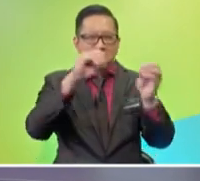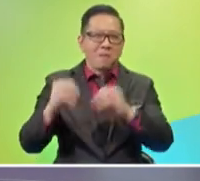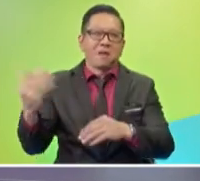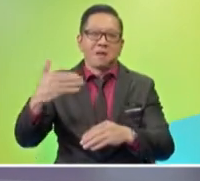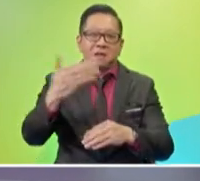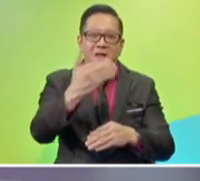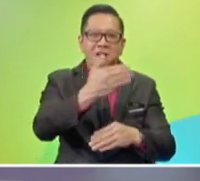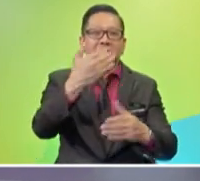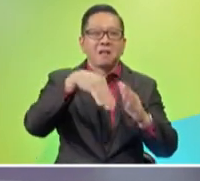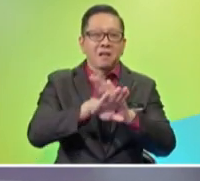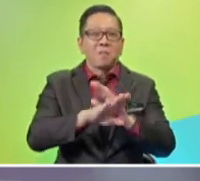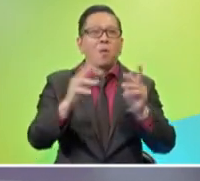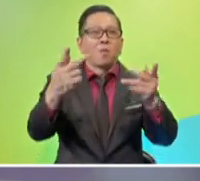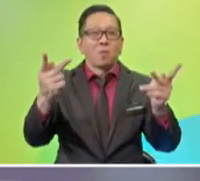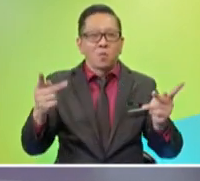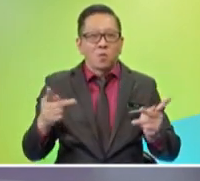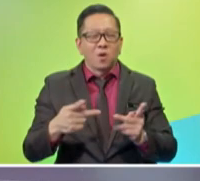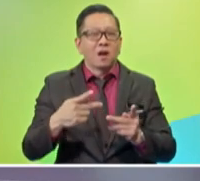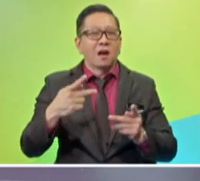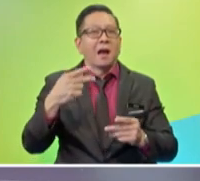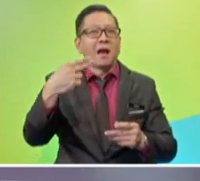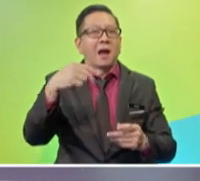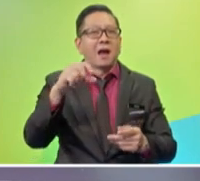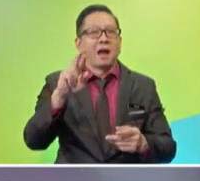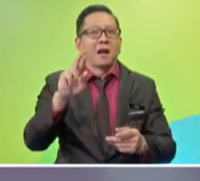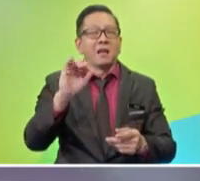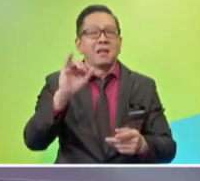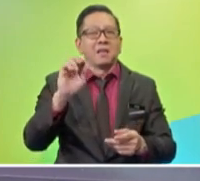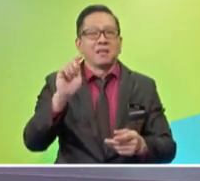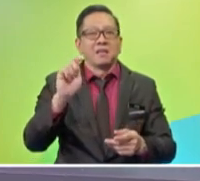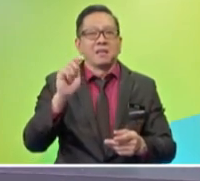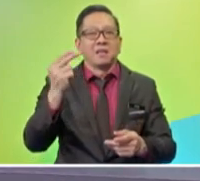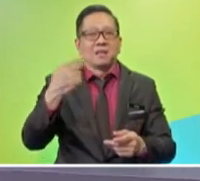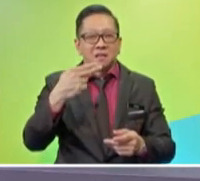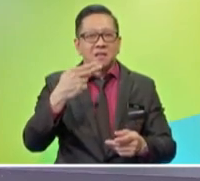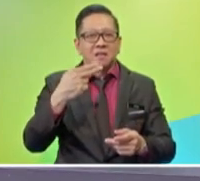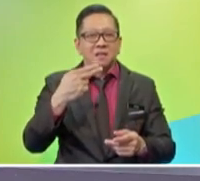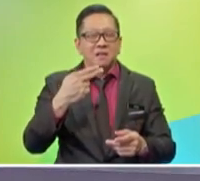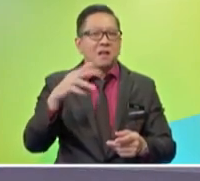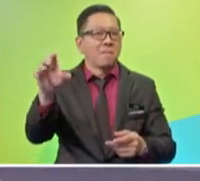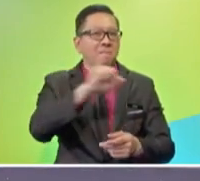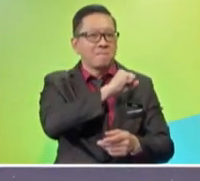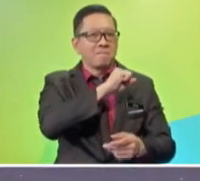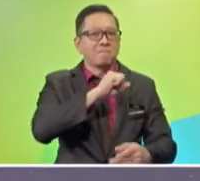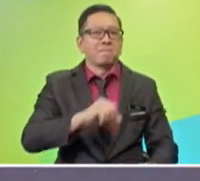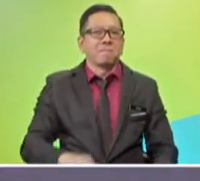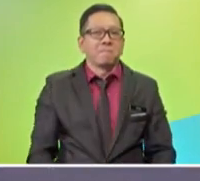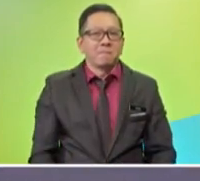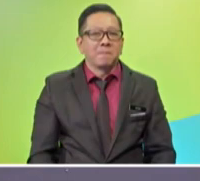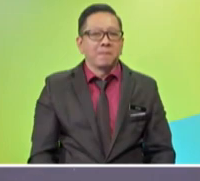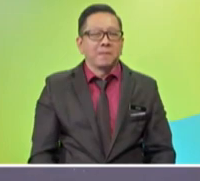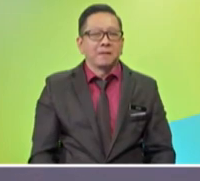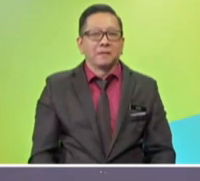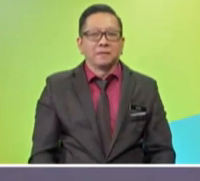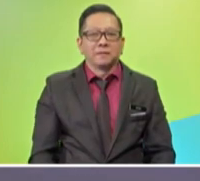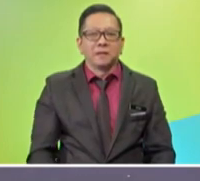bantu Haris. Haris ke Halim cikgu? Haris. Okey, kita bantu Haris. Okey, kita ambil ada 6 ekor ikan